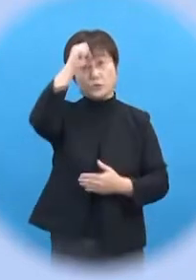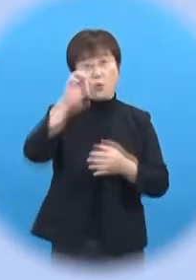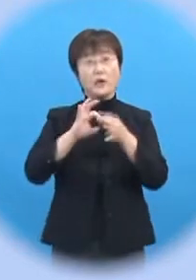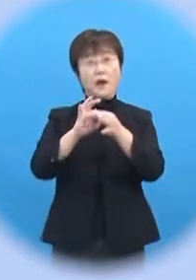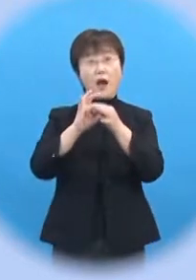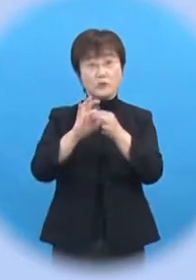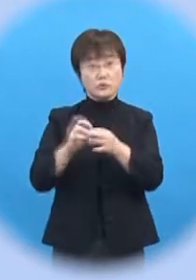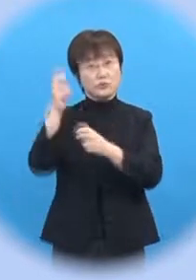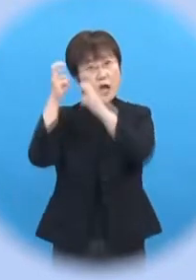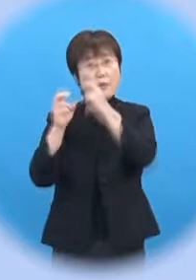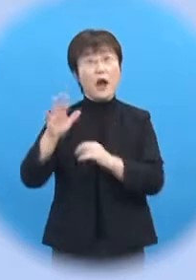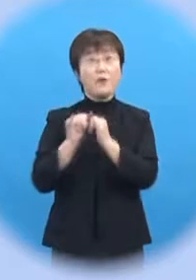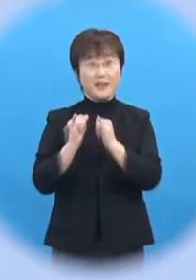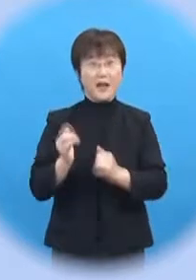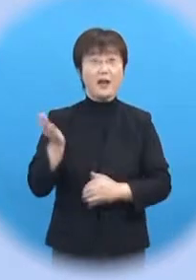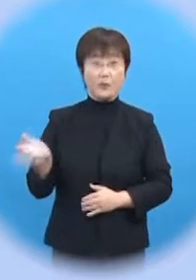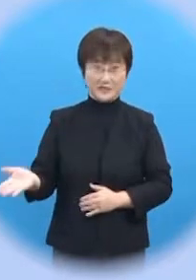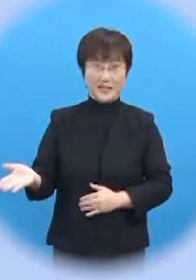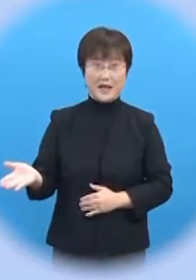する悩みがある方はこちら